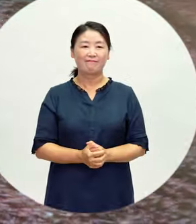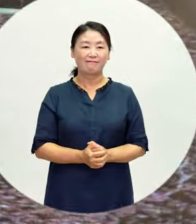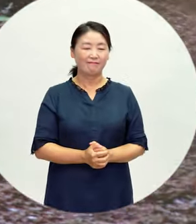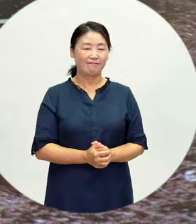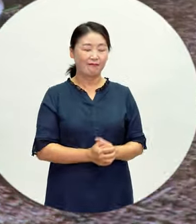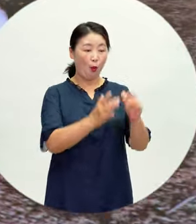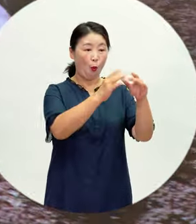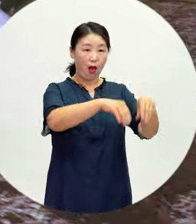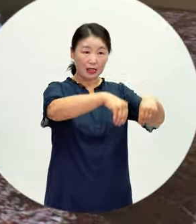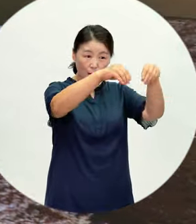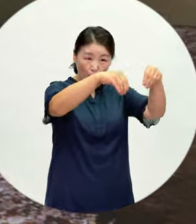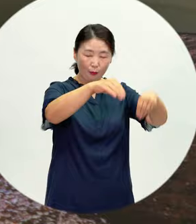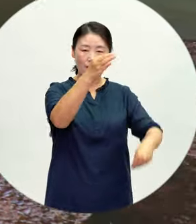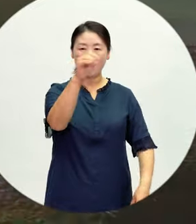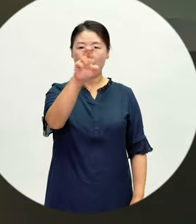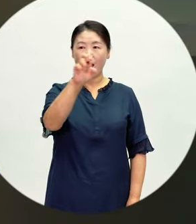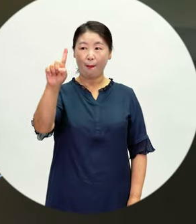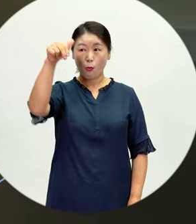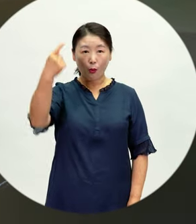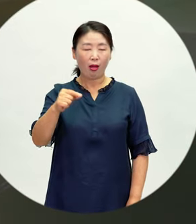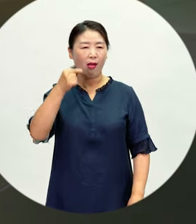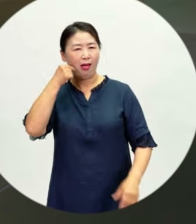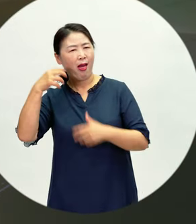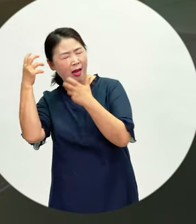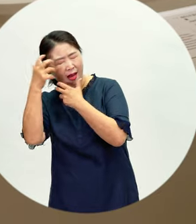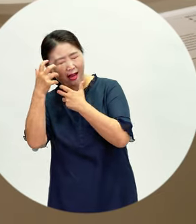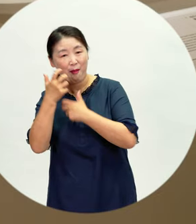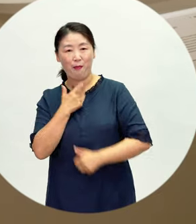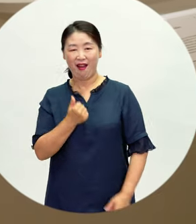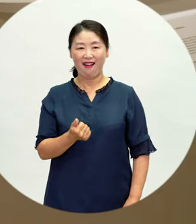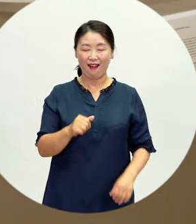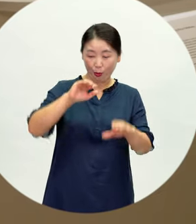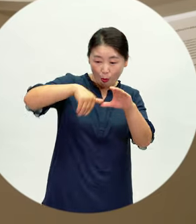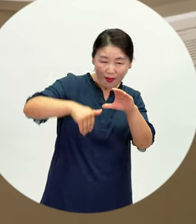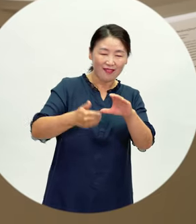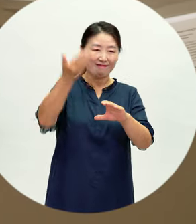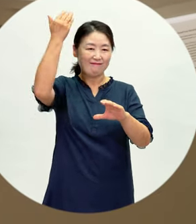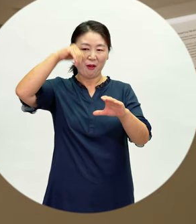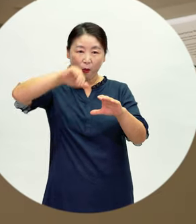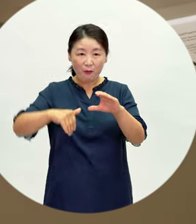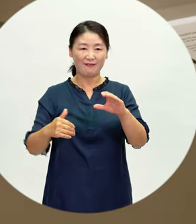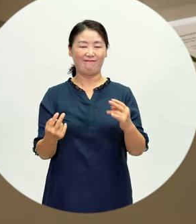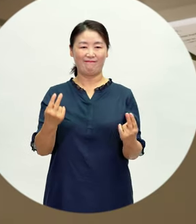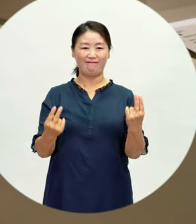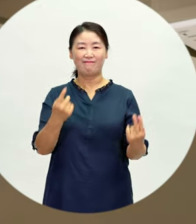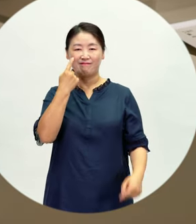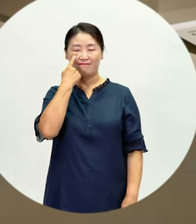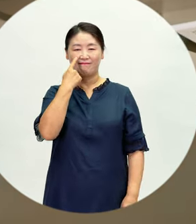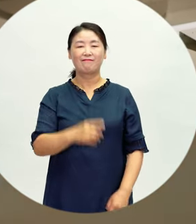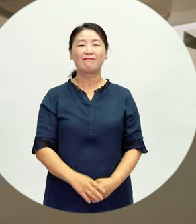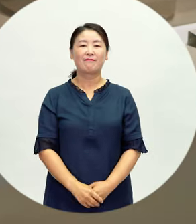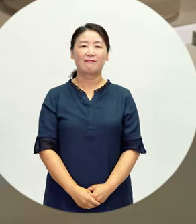최대 온라인 쇼핑몰인 아마존에서 한때 열풍을 일으켰던 현대 호미와 함께 옛 호미를 한자리에 모아 관람객 여러분께